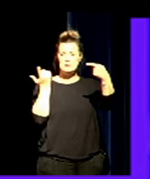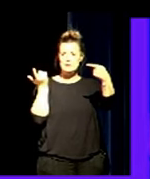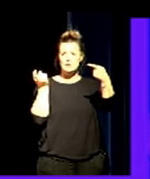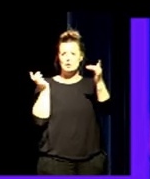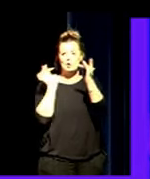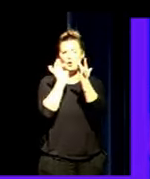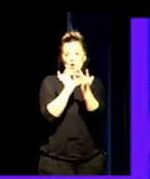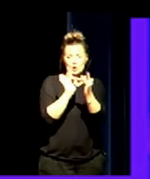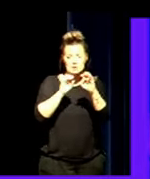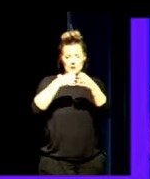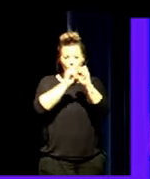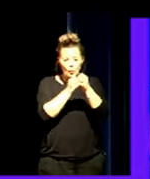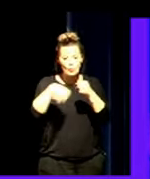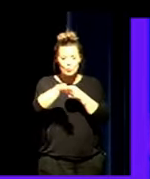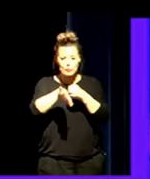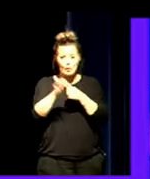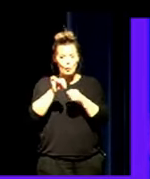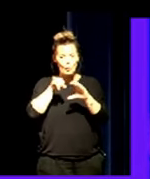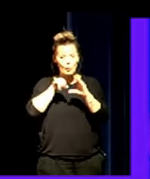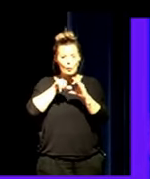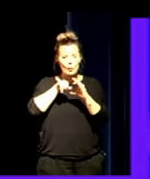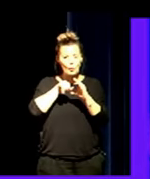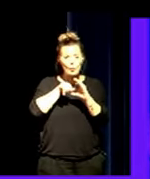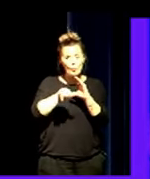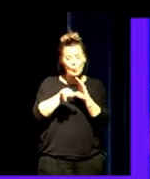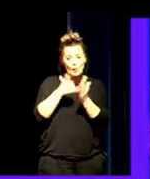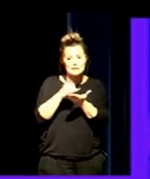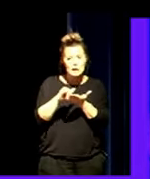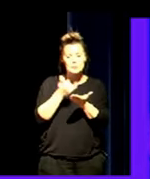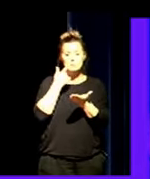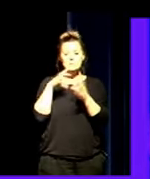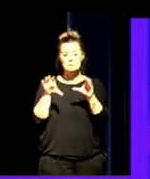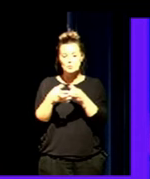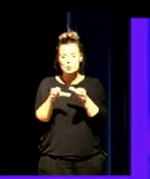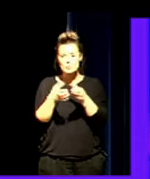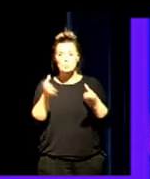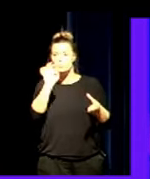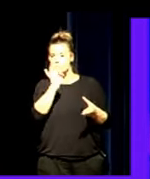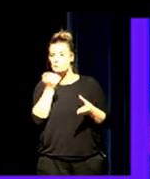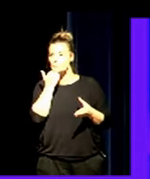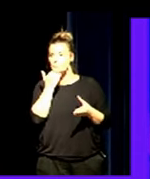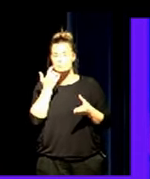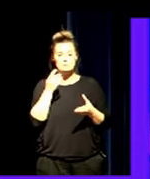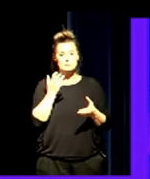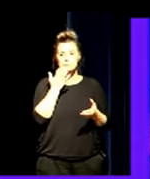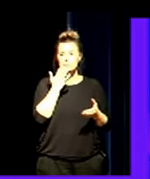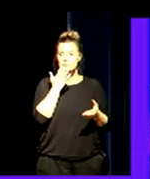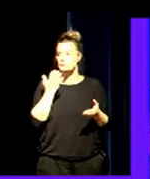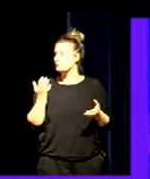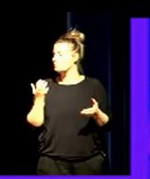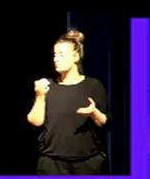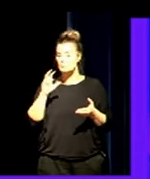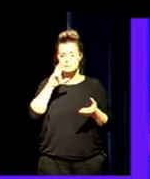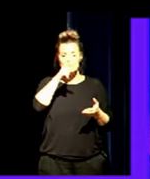diren taldeko WhatsAppean, edo ikerri itzein goduen modun, ez da, adibidez, orain, hangouts edo